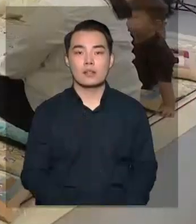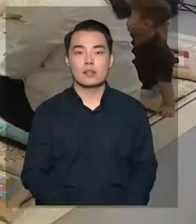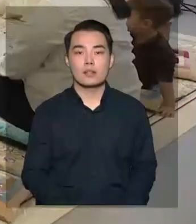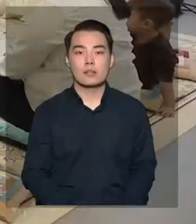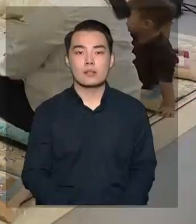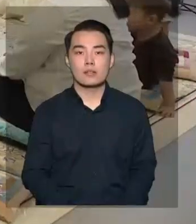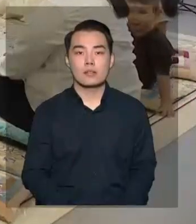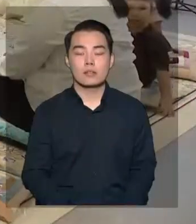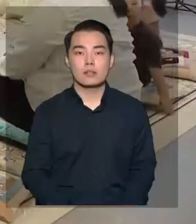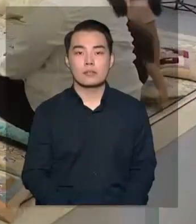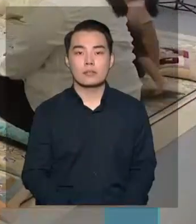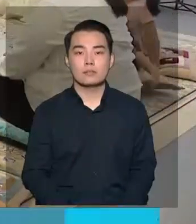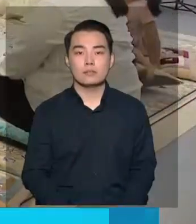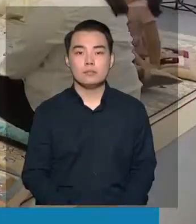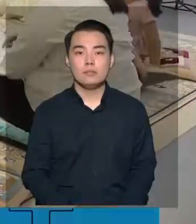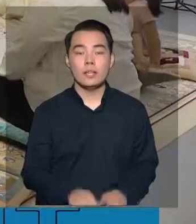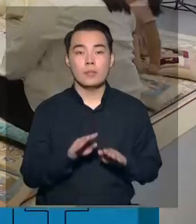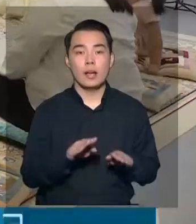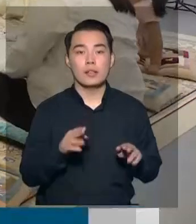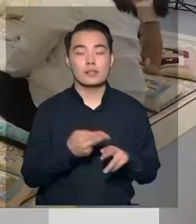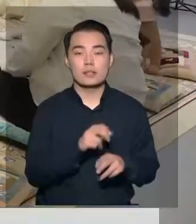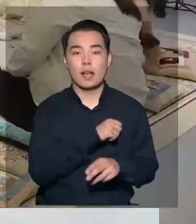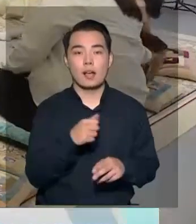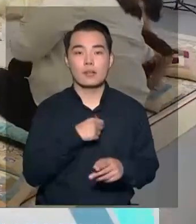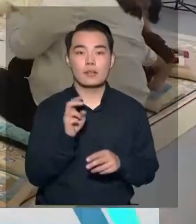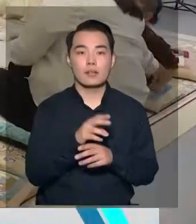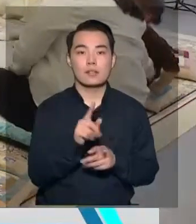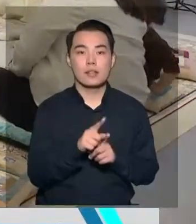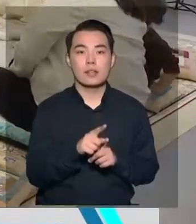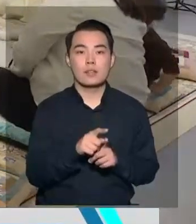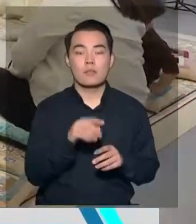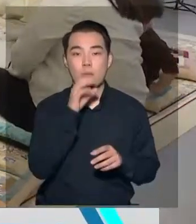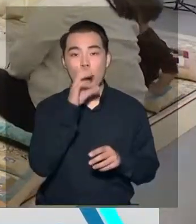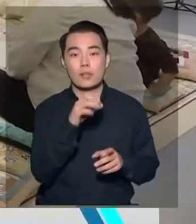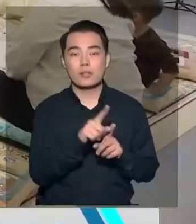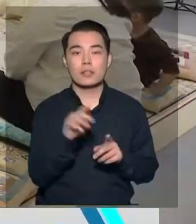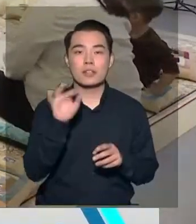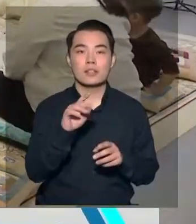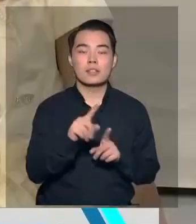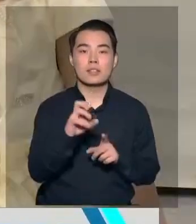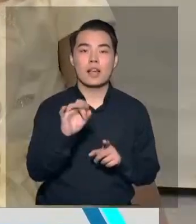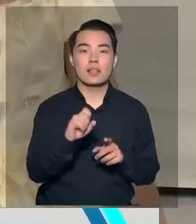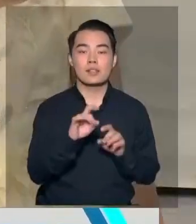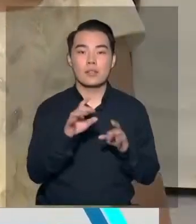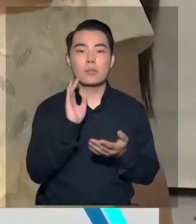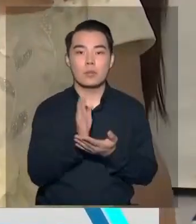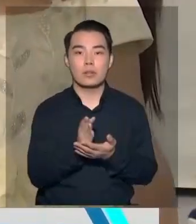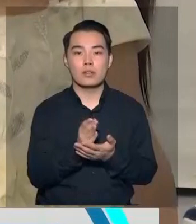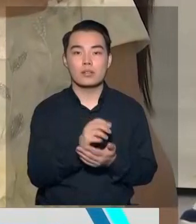Балалар, бүгін біз сендермен түлкі, бике мен қасқыр туралы ертегі оқимыз, е, осындай.